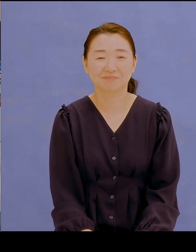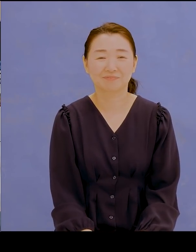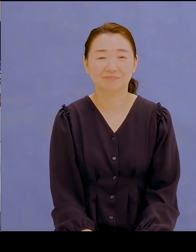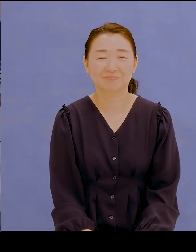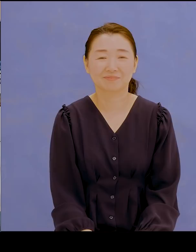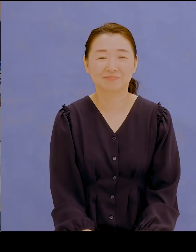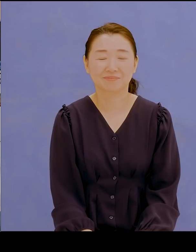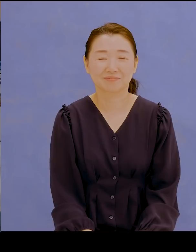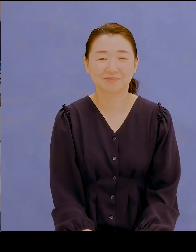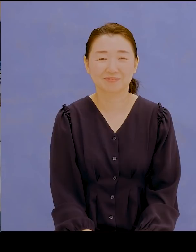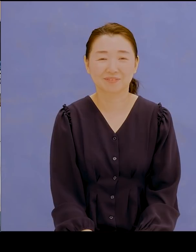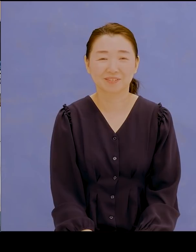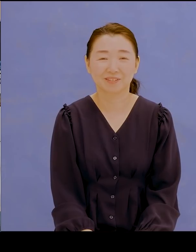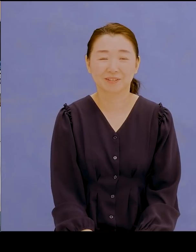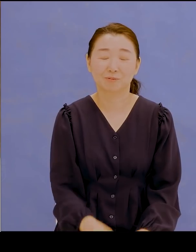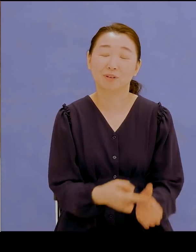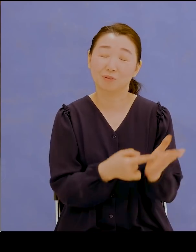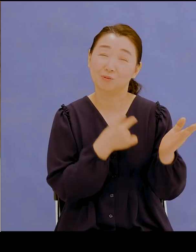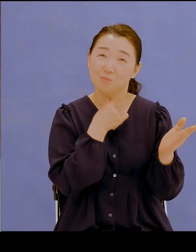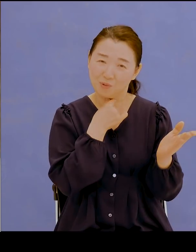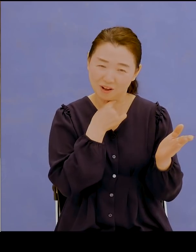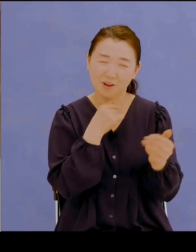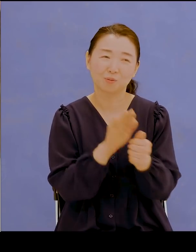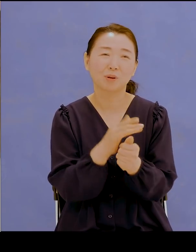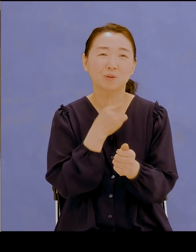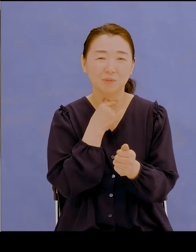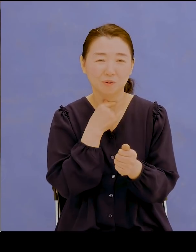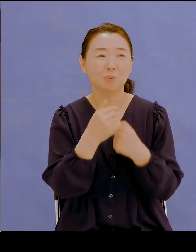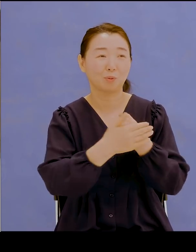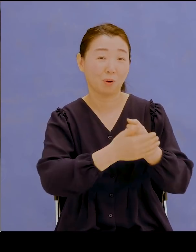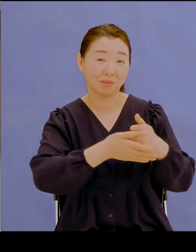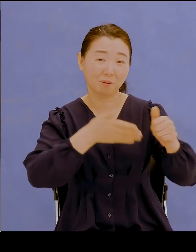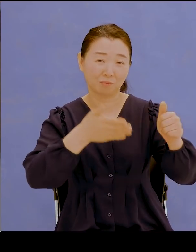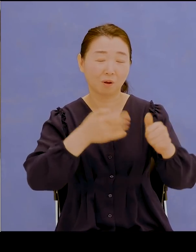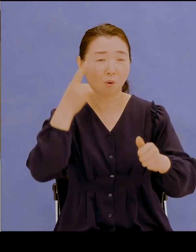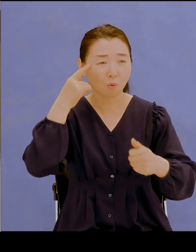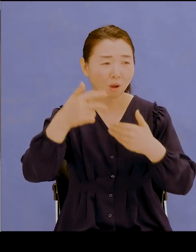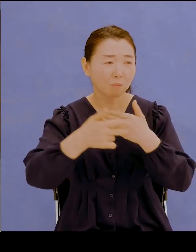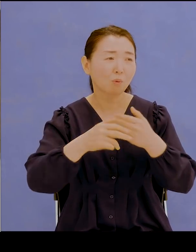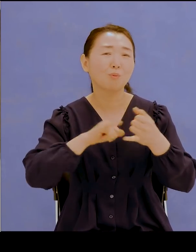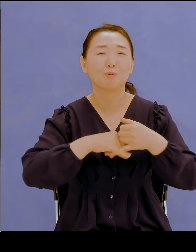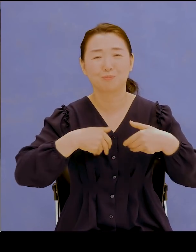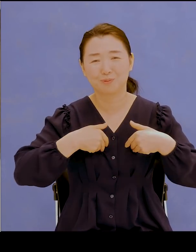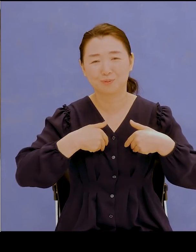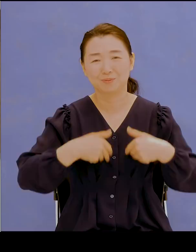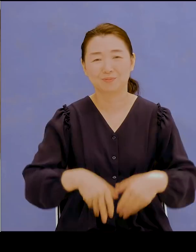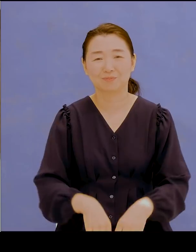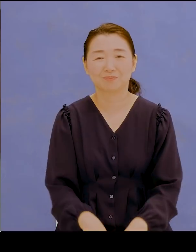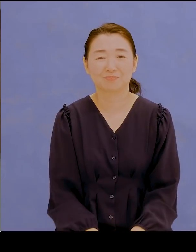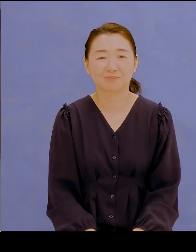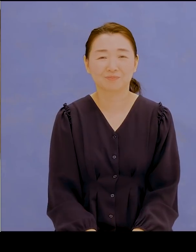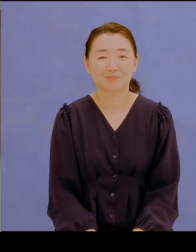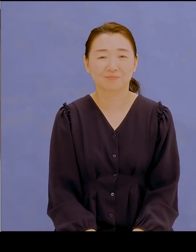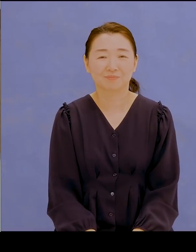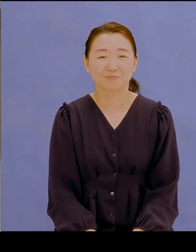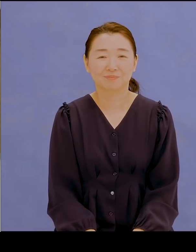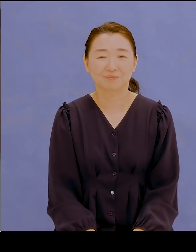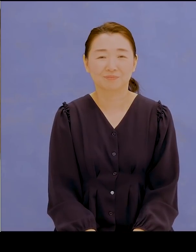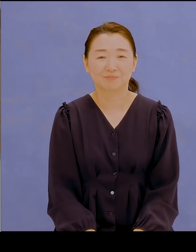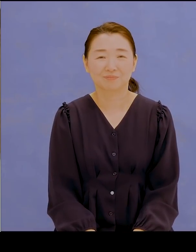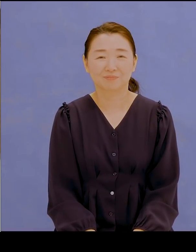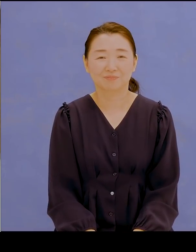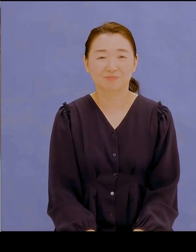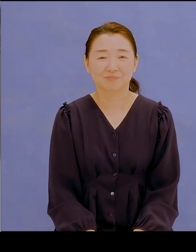하게 됐는데 좀 이렇게 하고 싶다고 좀 도와달라고 왜냐면 병원이 없으면 안 되잖아요. 그렇죠.